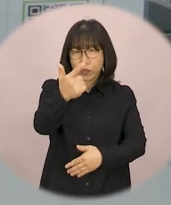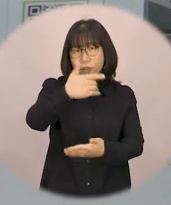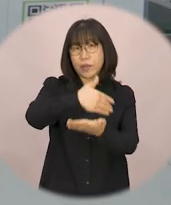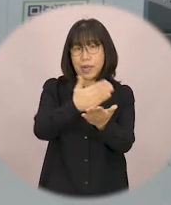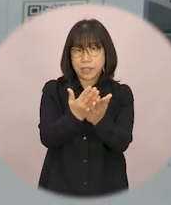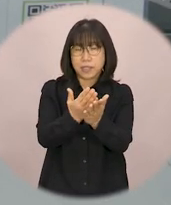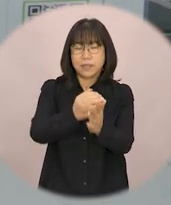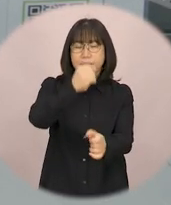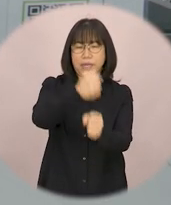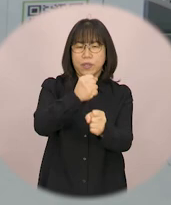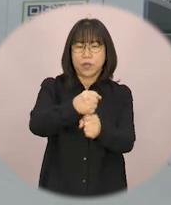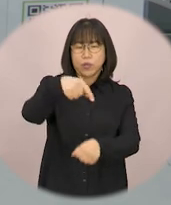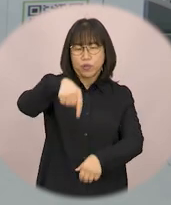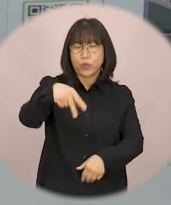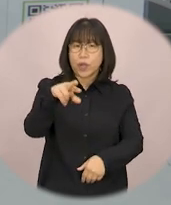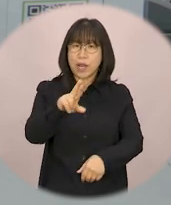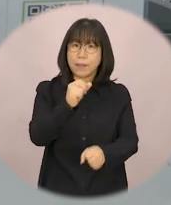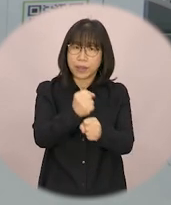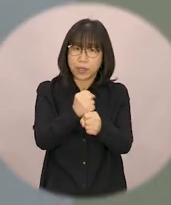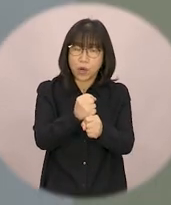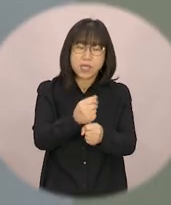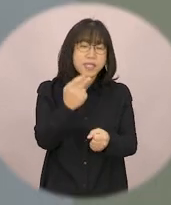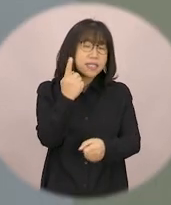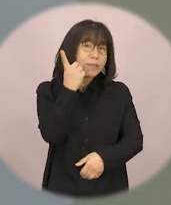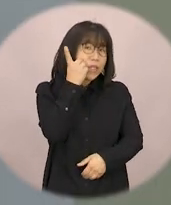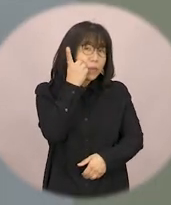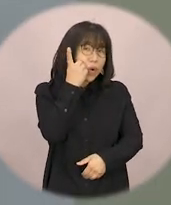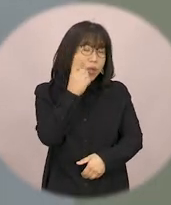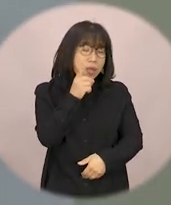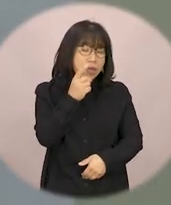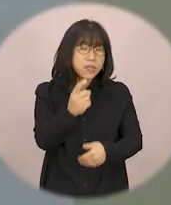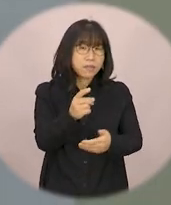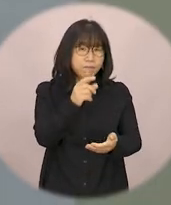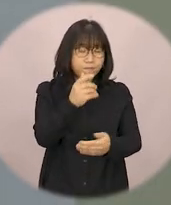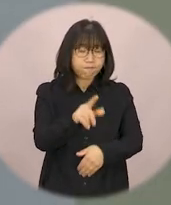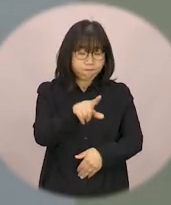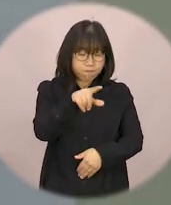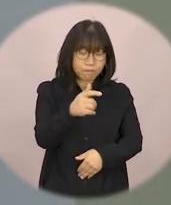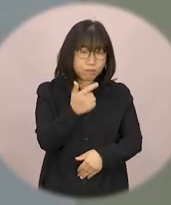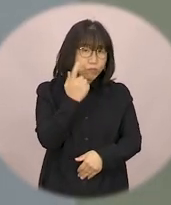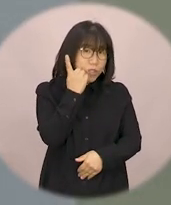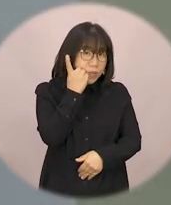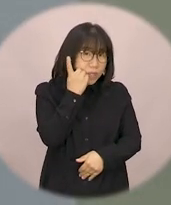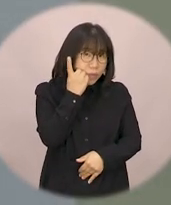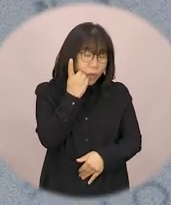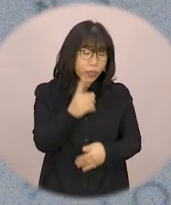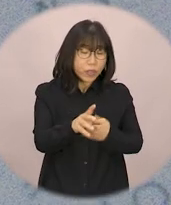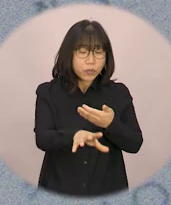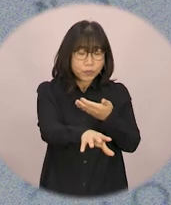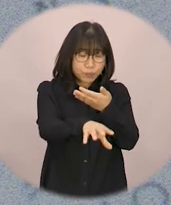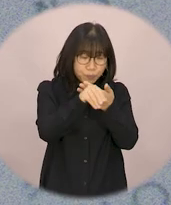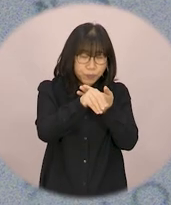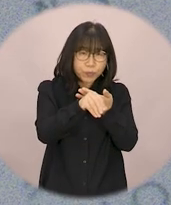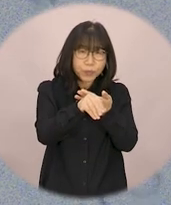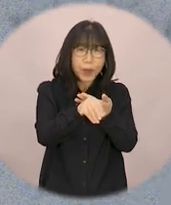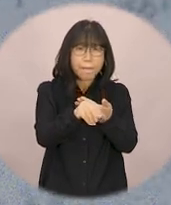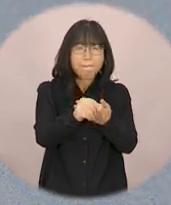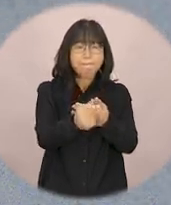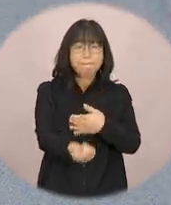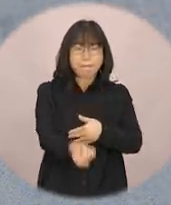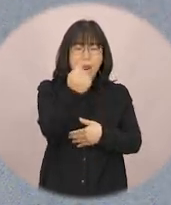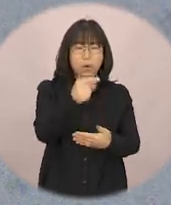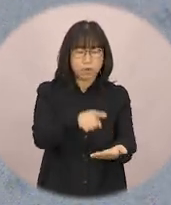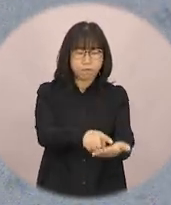추월 코드로 한 장의 제작해 필요한 민어 소식을 스마트폰으로 스캔하면 경 본 이미지가 바로 표출 되게